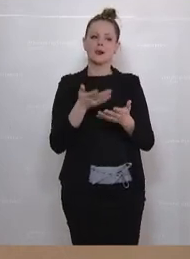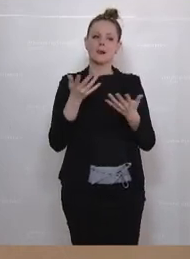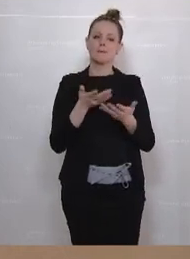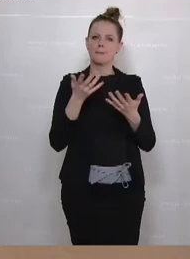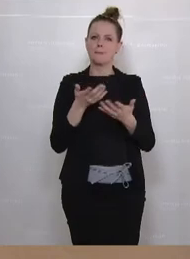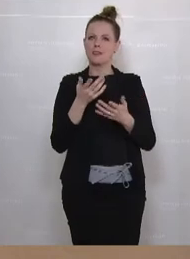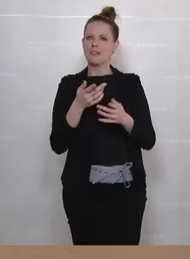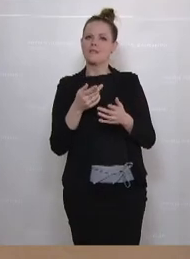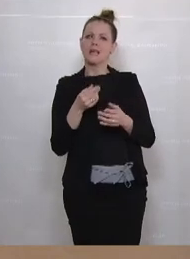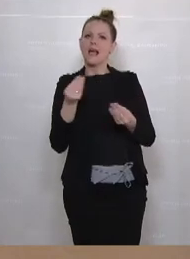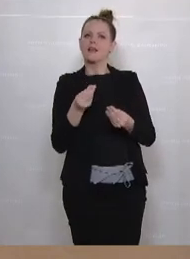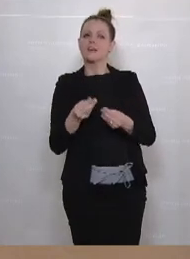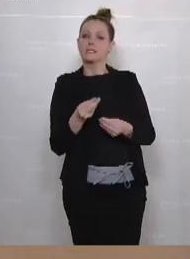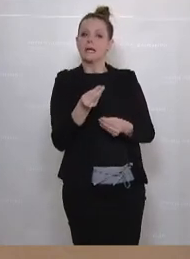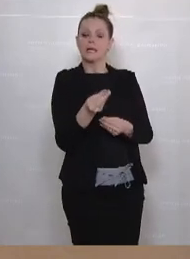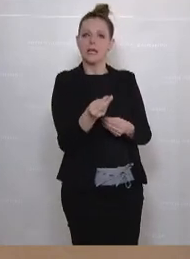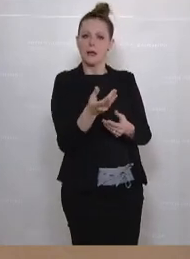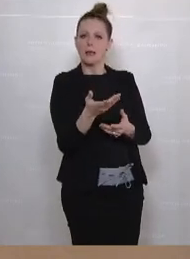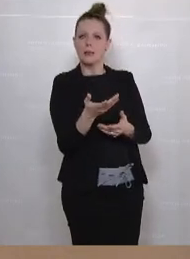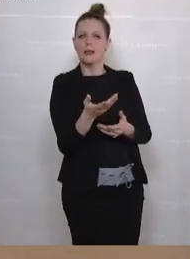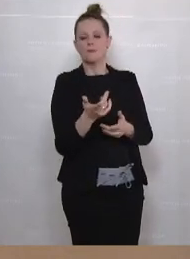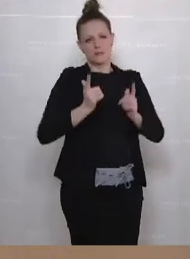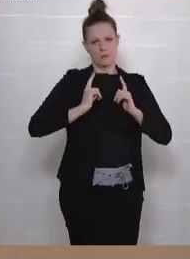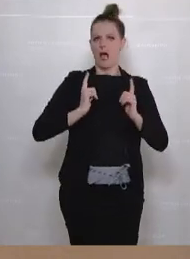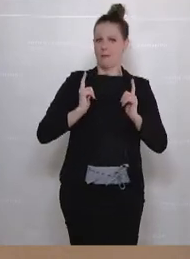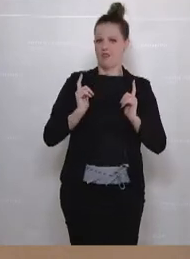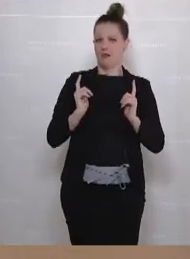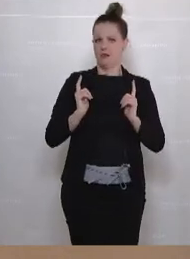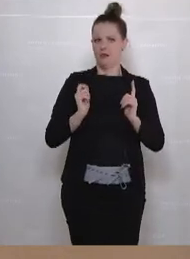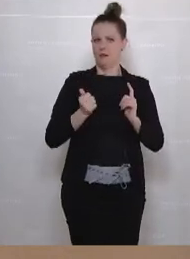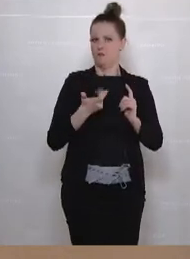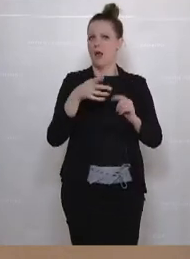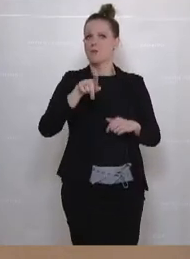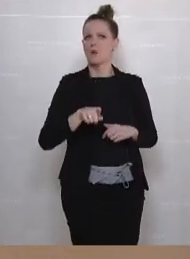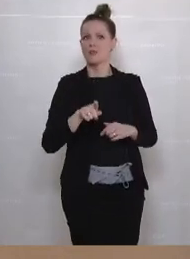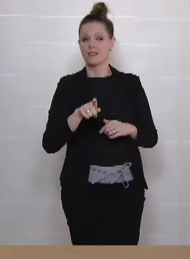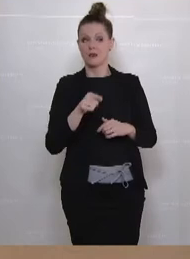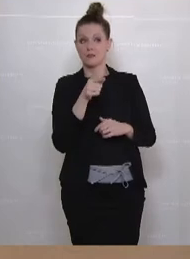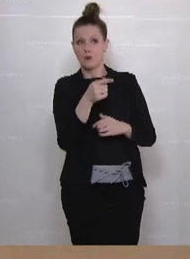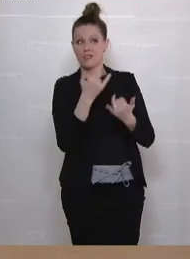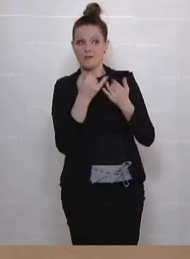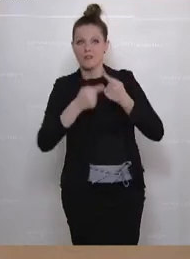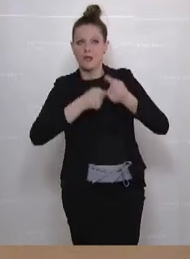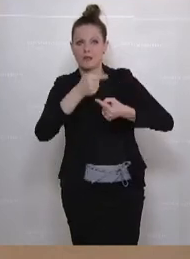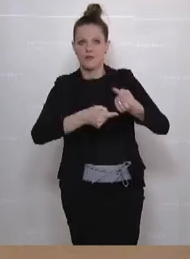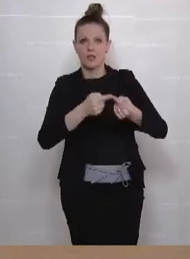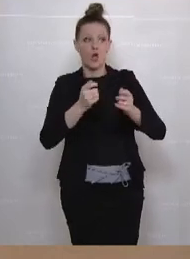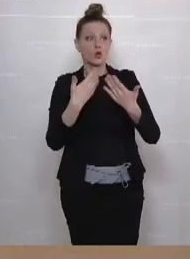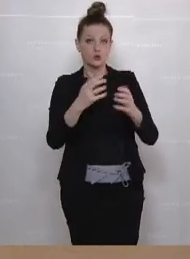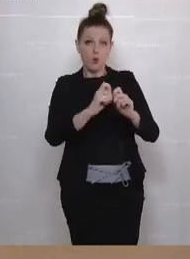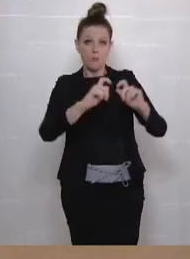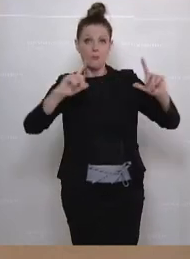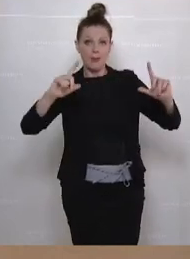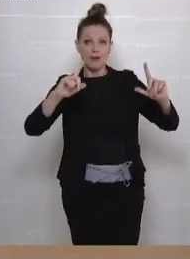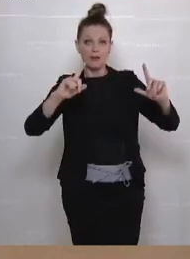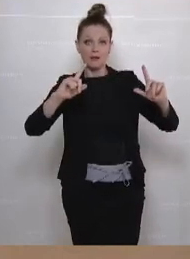in Raum stellt, aber gleichzeitig gesagt, wir warten jetzt einmal ab, die nächsten Monate, was sich hier wirklich tut, weil das Bild, das wir jetzt haben, ist